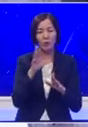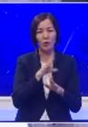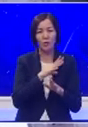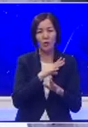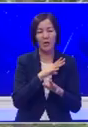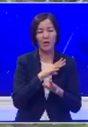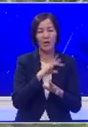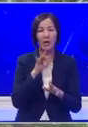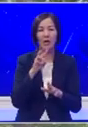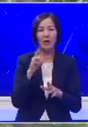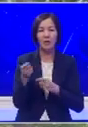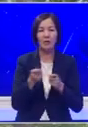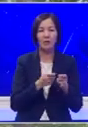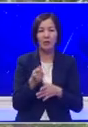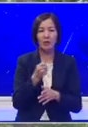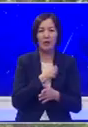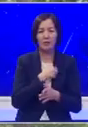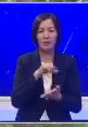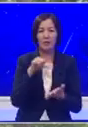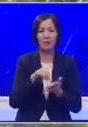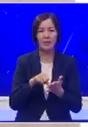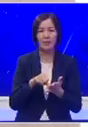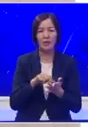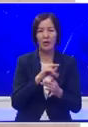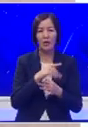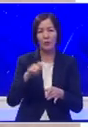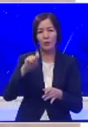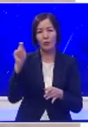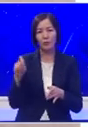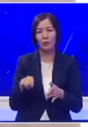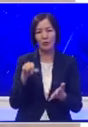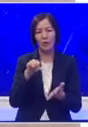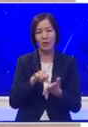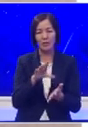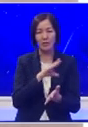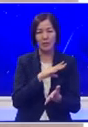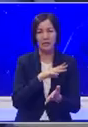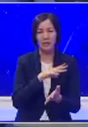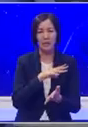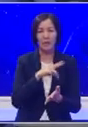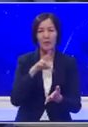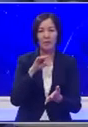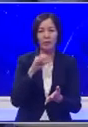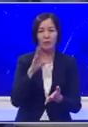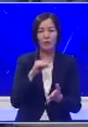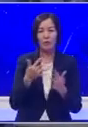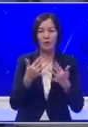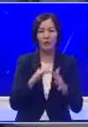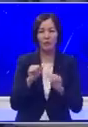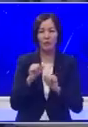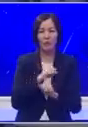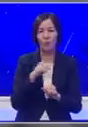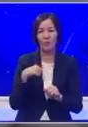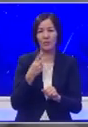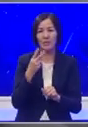генералы Рокоссовский басқарған армияның қатарында талай шайқастарда ерлігімен танылған. Пасудова деревнясы үшін болған ұрыста бір өзі